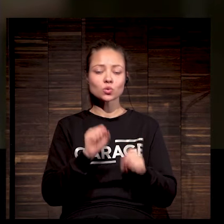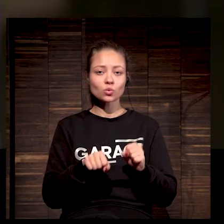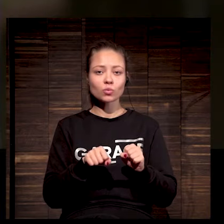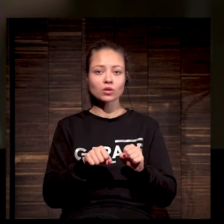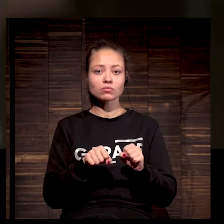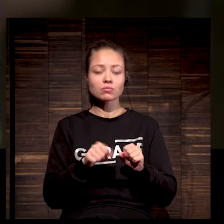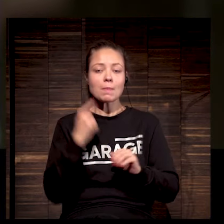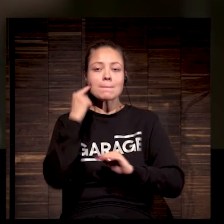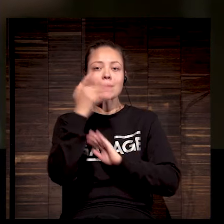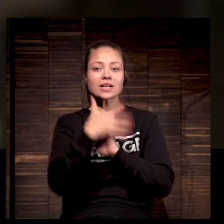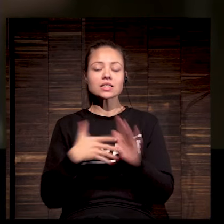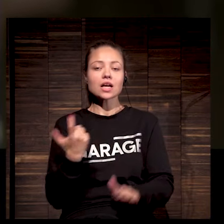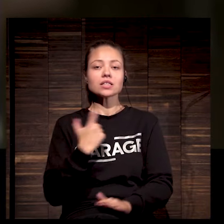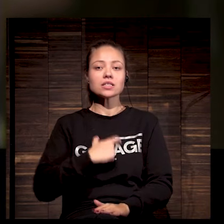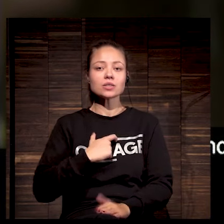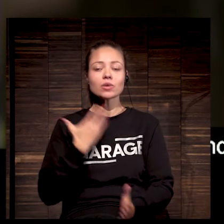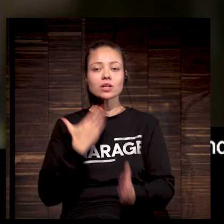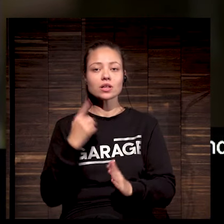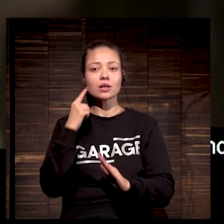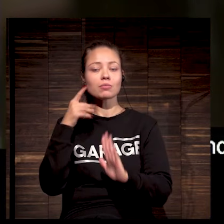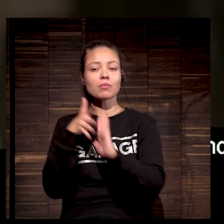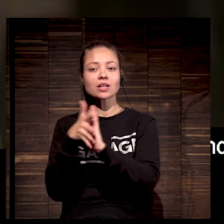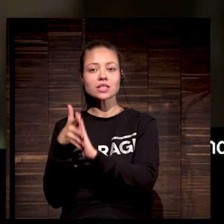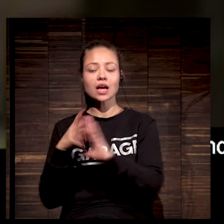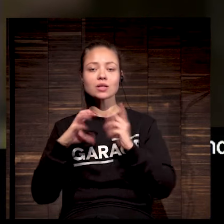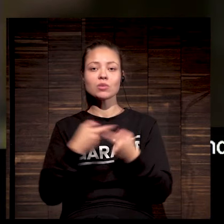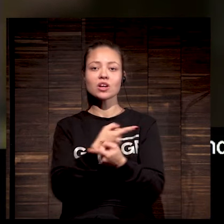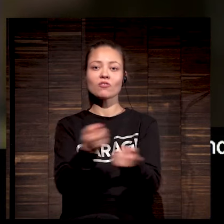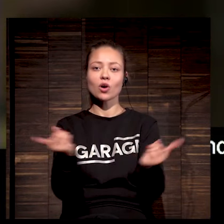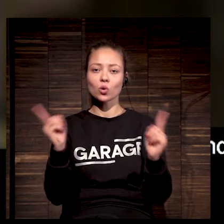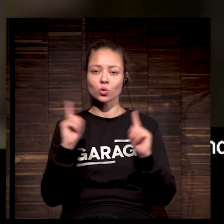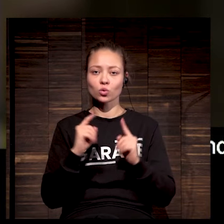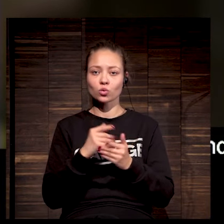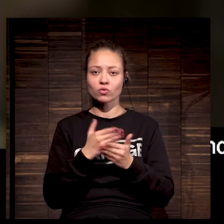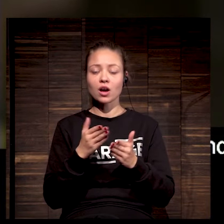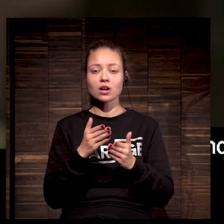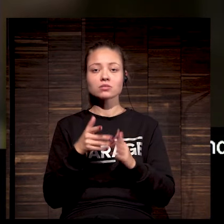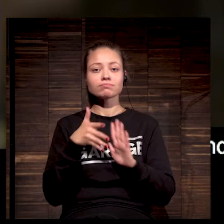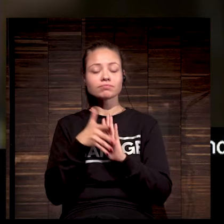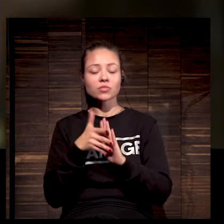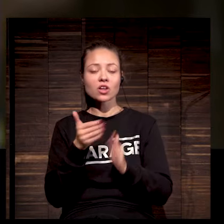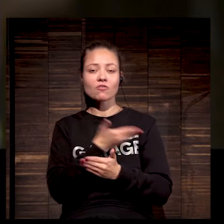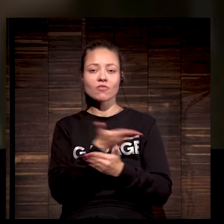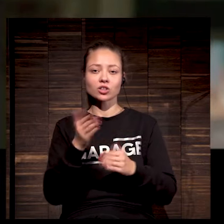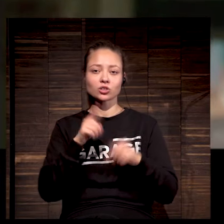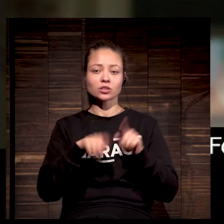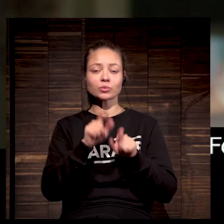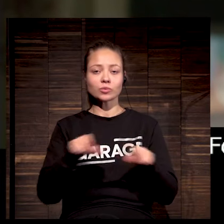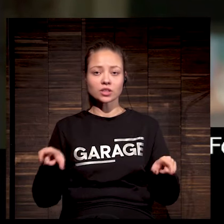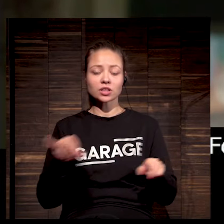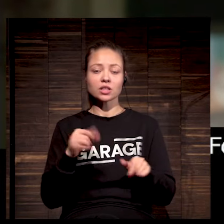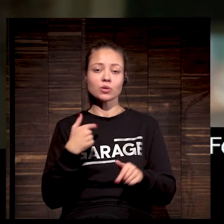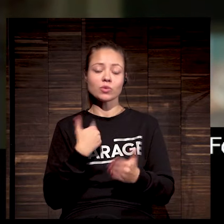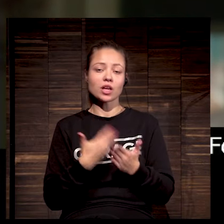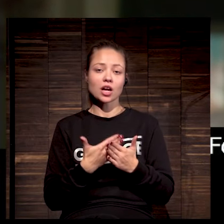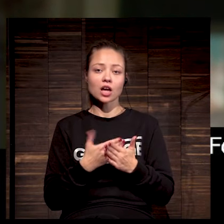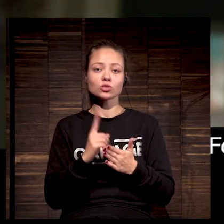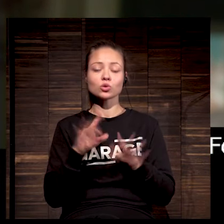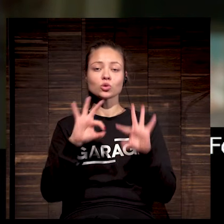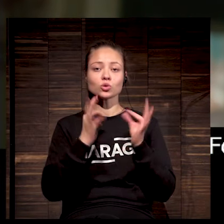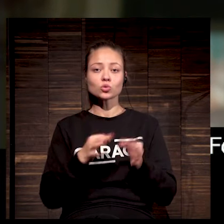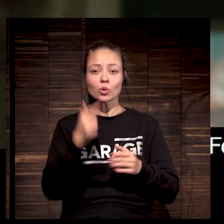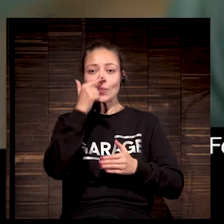познании себя или познания мира вокруг вас познания ближних ваших и мне кажется искусство